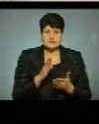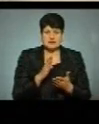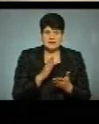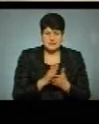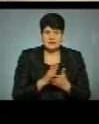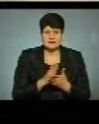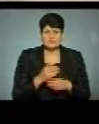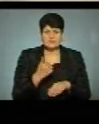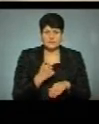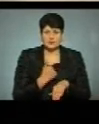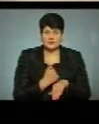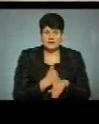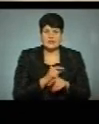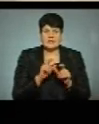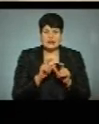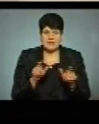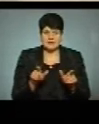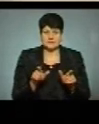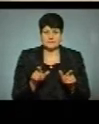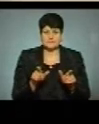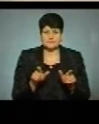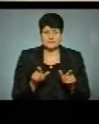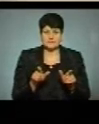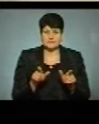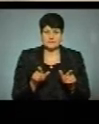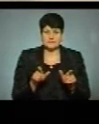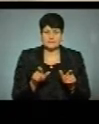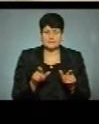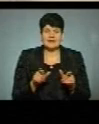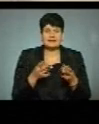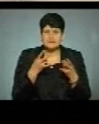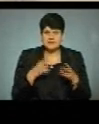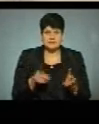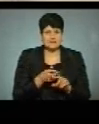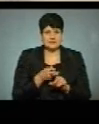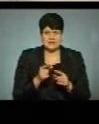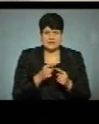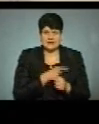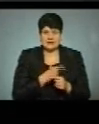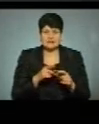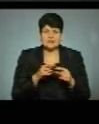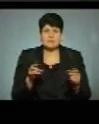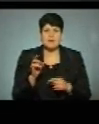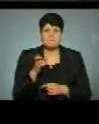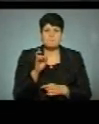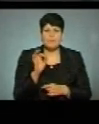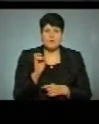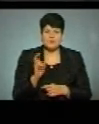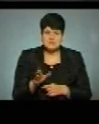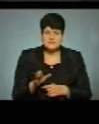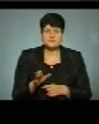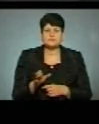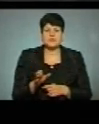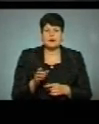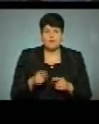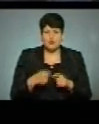опорні лікарні. В Тернополі їх там не потрібна інфекційна лікарня, там потрібні бокси. Порушень громадського